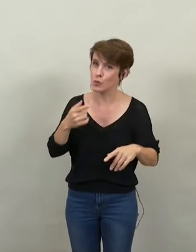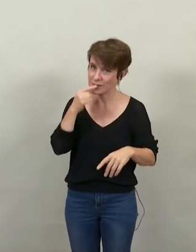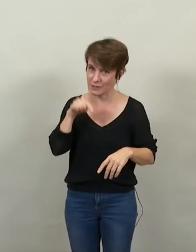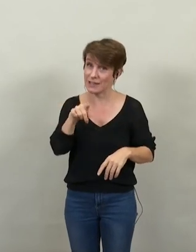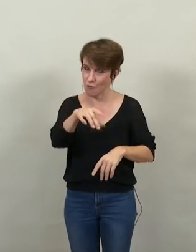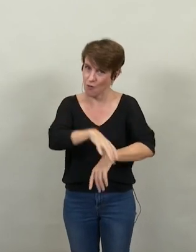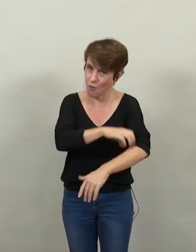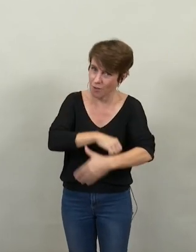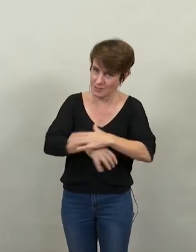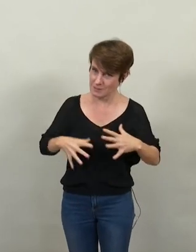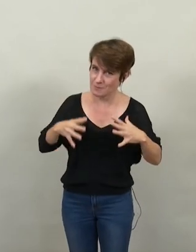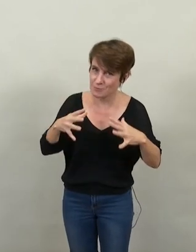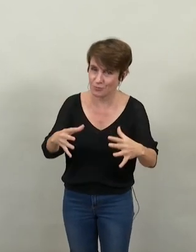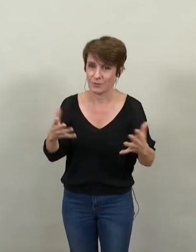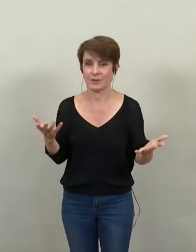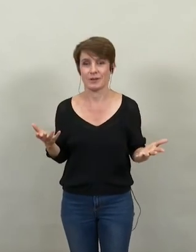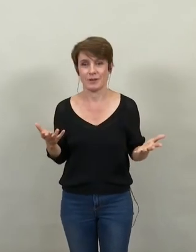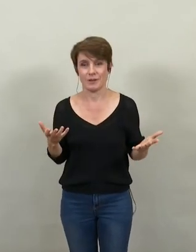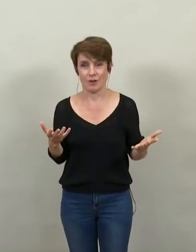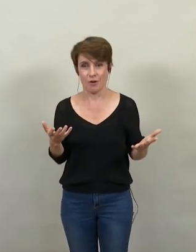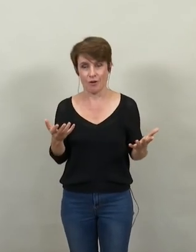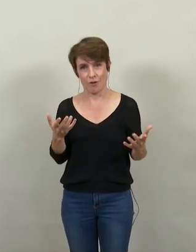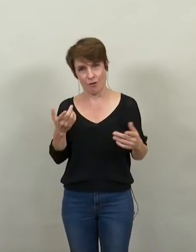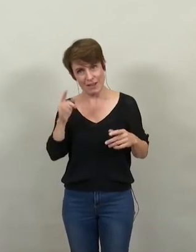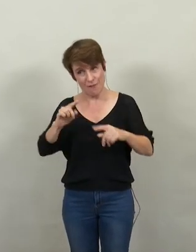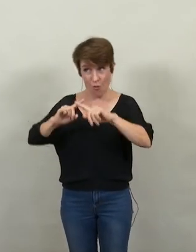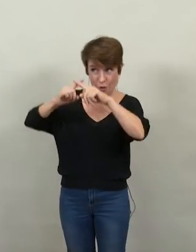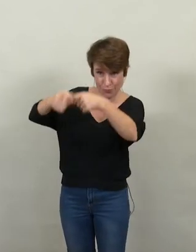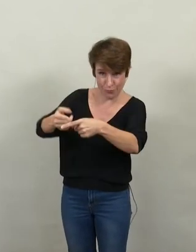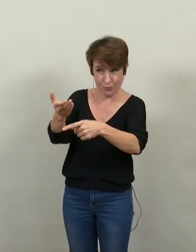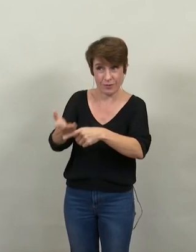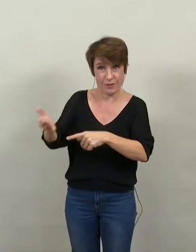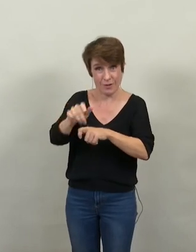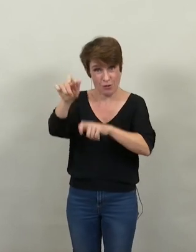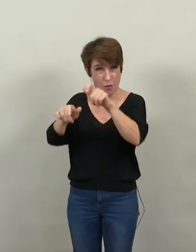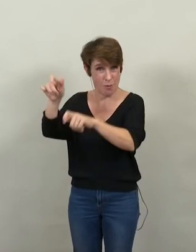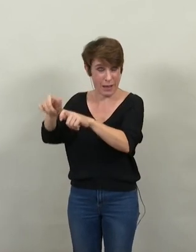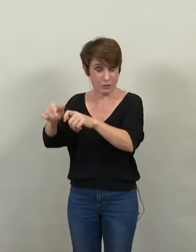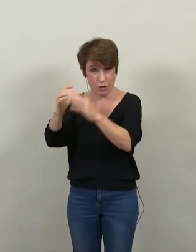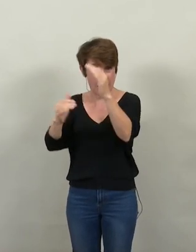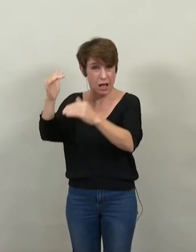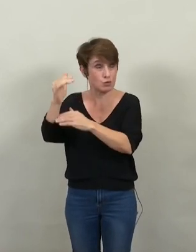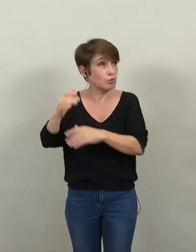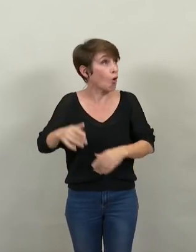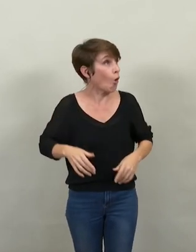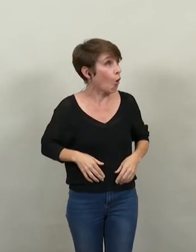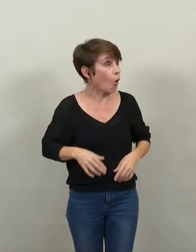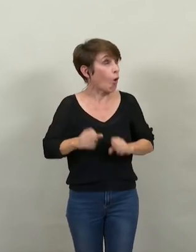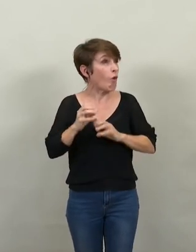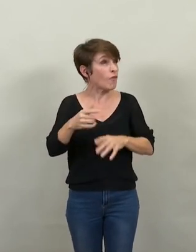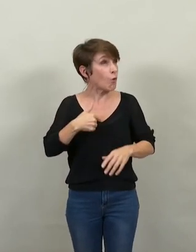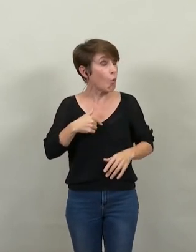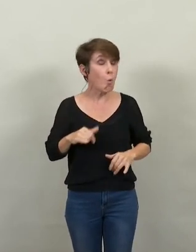CQPV et que vous montriez à ces personnes c'est qui sont très éloigné du vélo qui ont pas imaginé que le vélo pouvait être un mode de